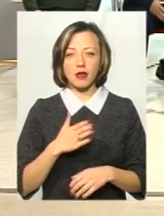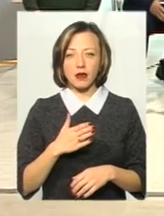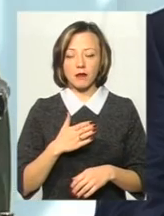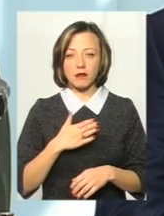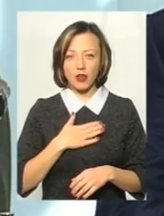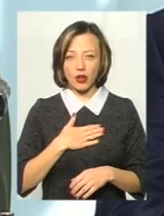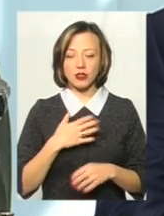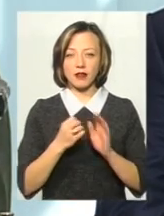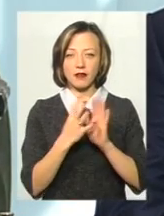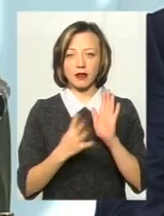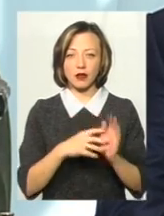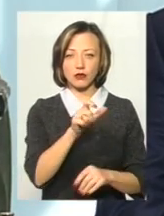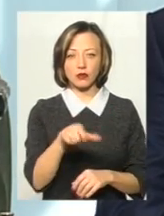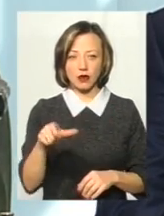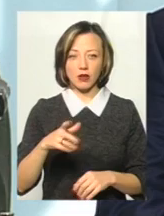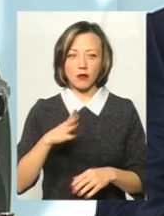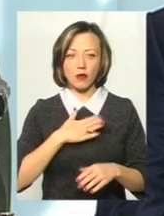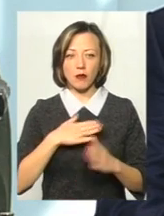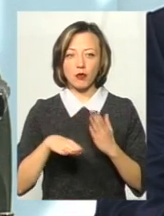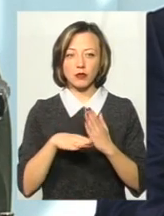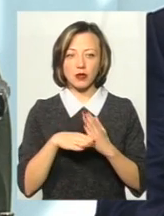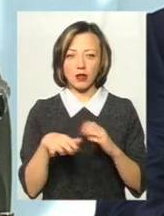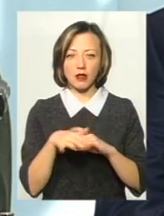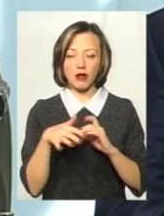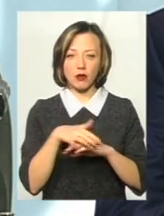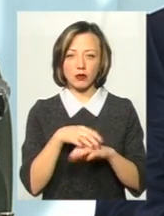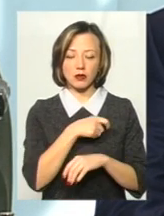членів, зокрема загинули 2 моїх помічники як народного депутата,